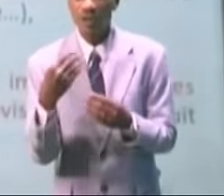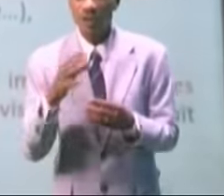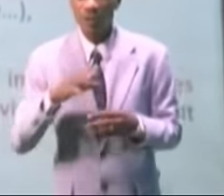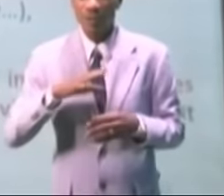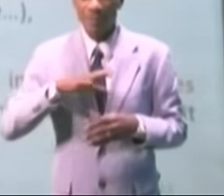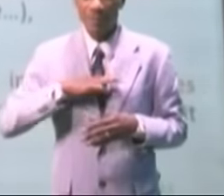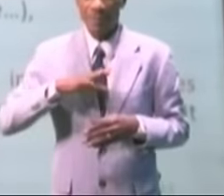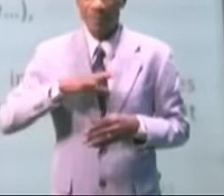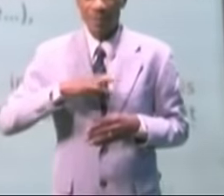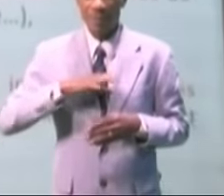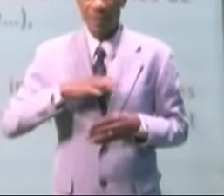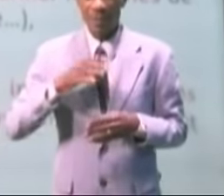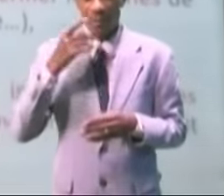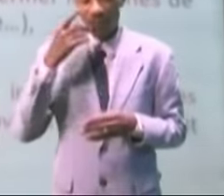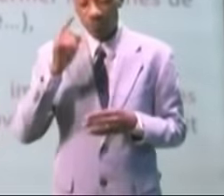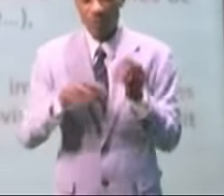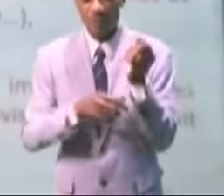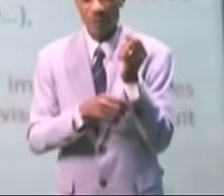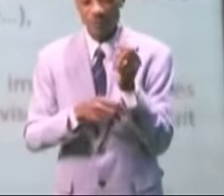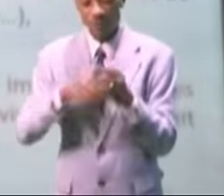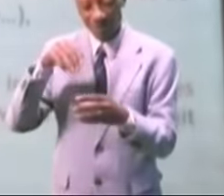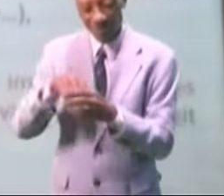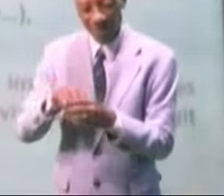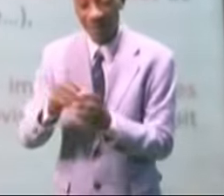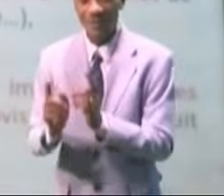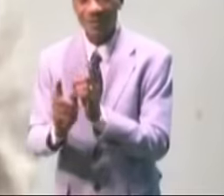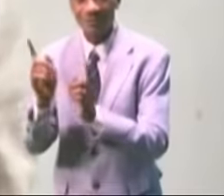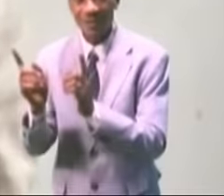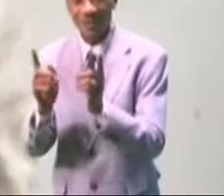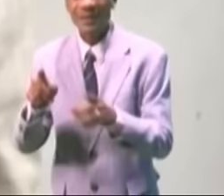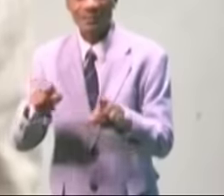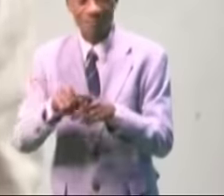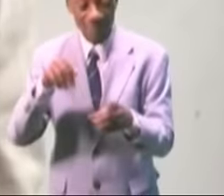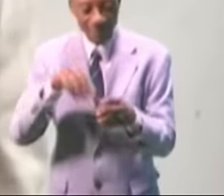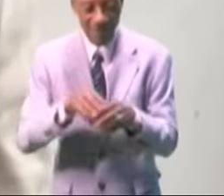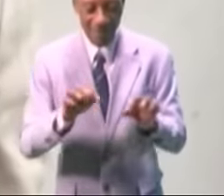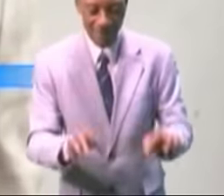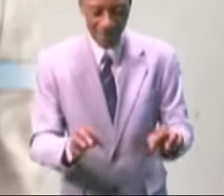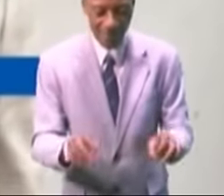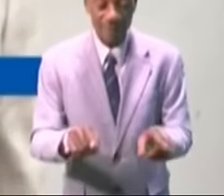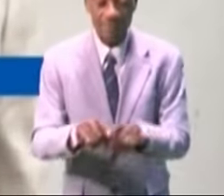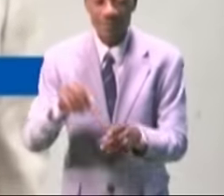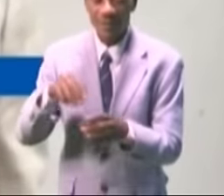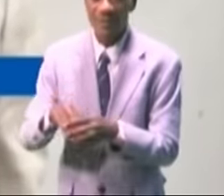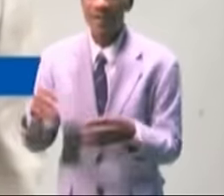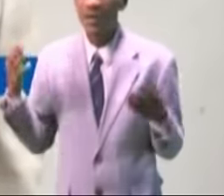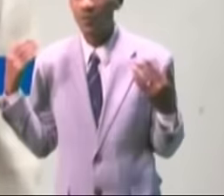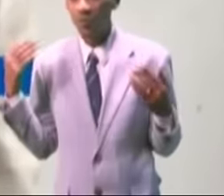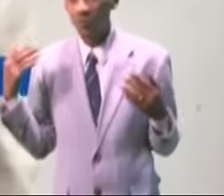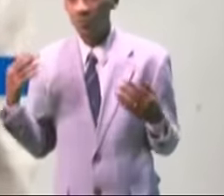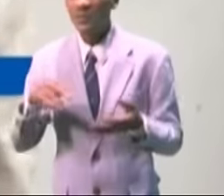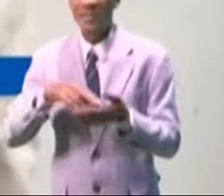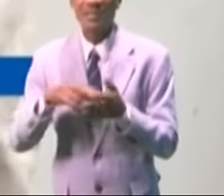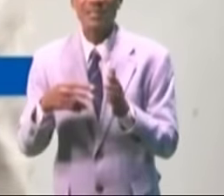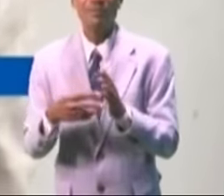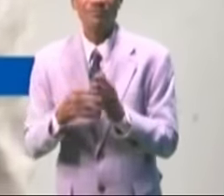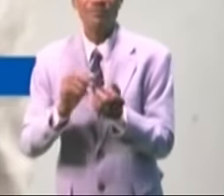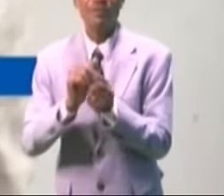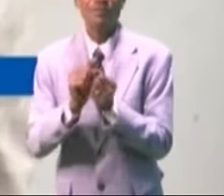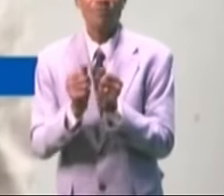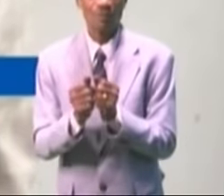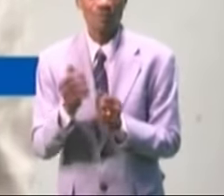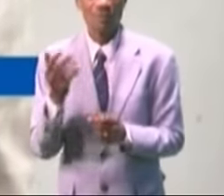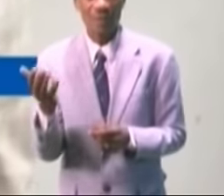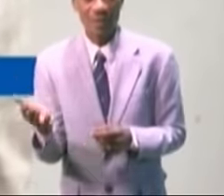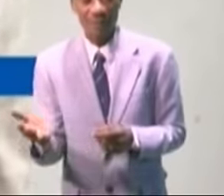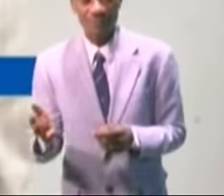produits végétaux, même dans les sols et dans l'eau. Ce qui signifie qu'il y a un problème et qu'il faut que